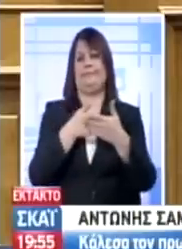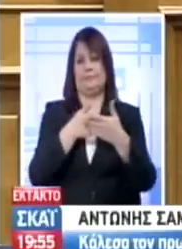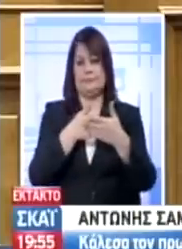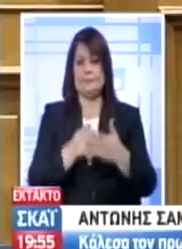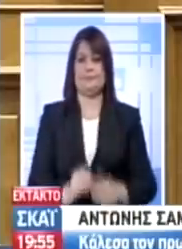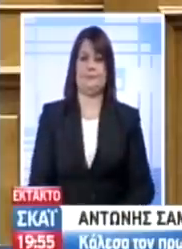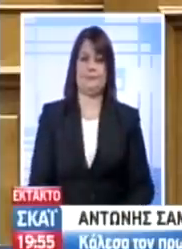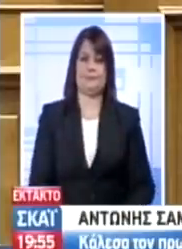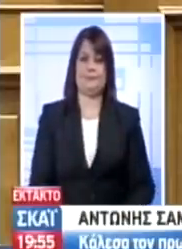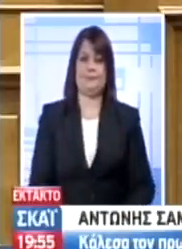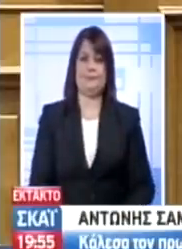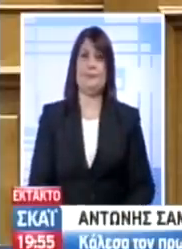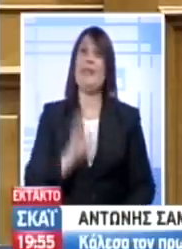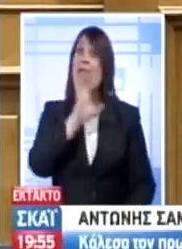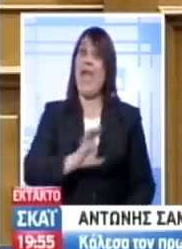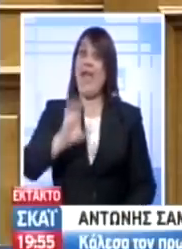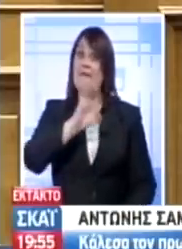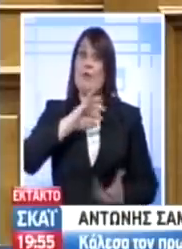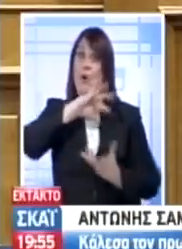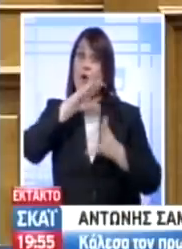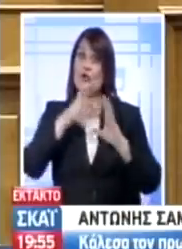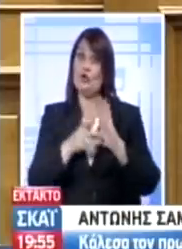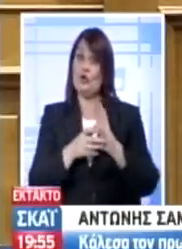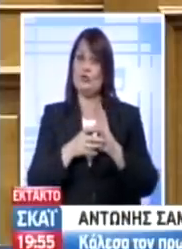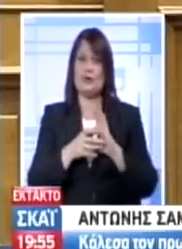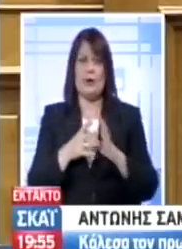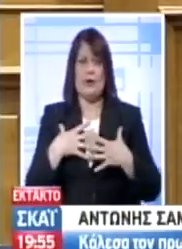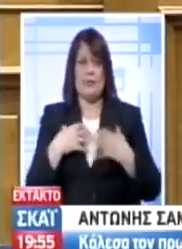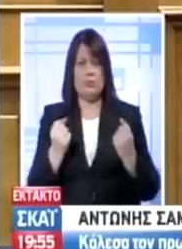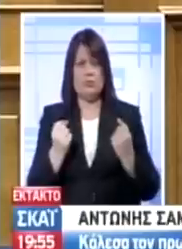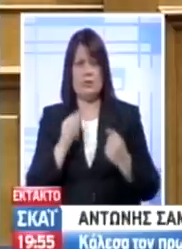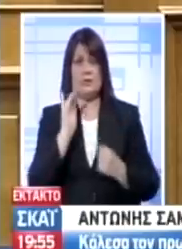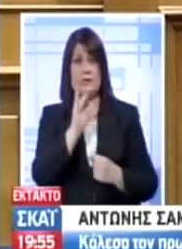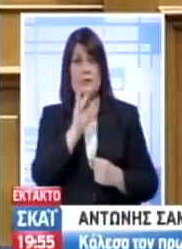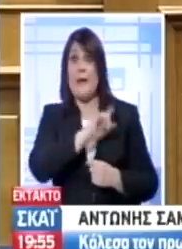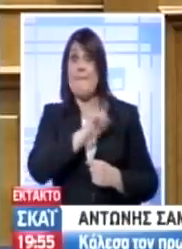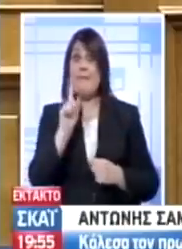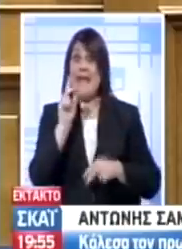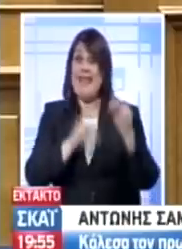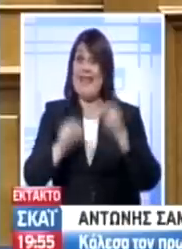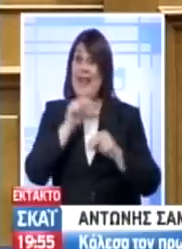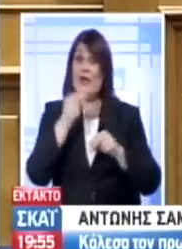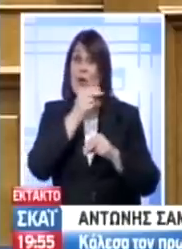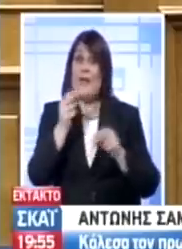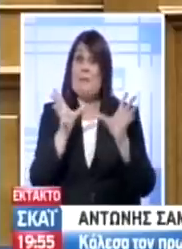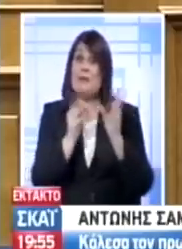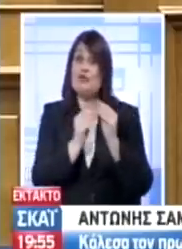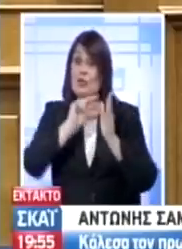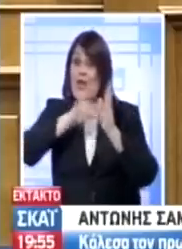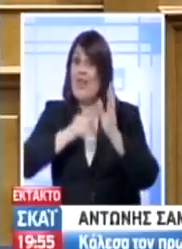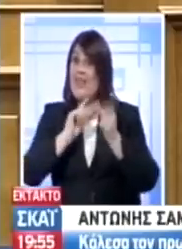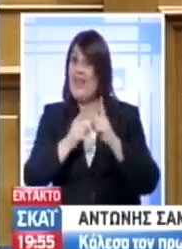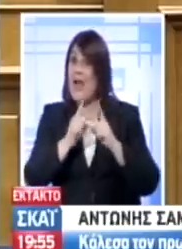διεθνής κοινότητα αντέδρασε, ειδοποιώντας το να μην διανοηθεί να θέσει σε δημοψήφισμα την ίδια τη δανειακή σύμβαση. Και αντί